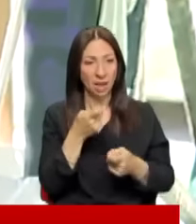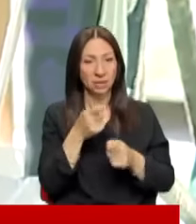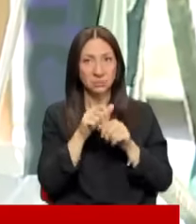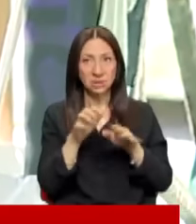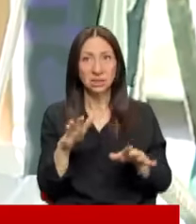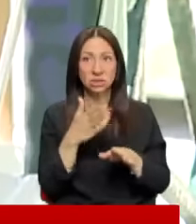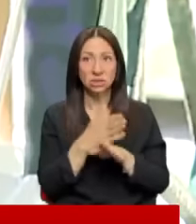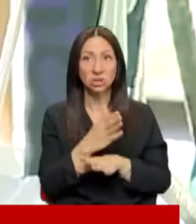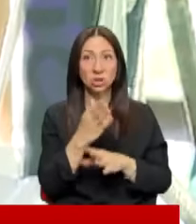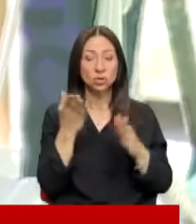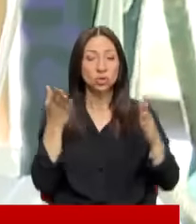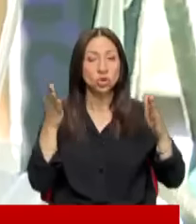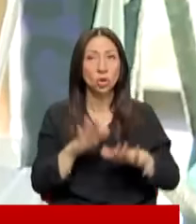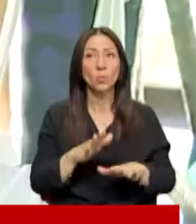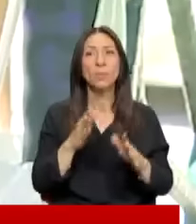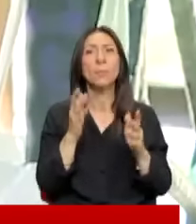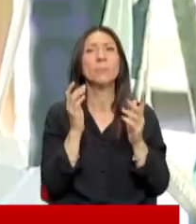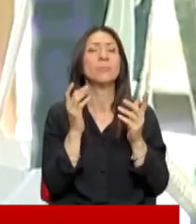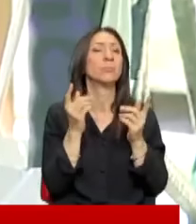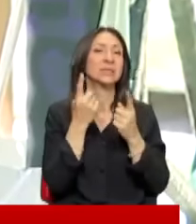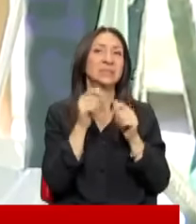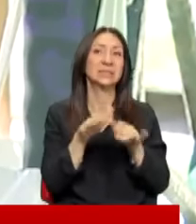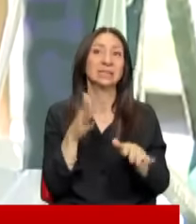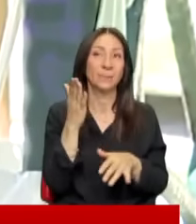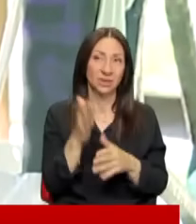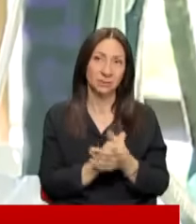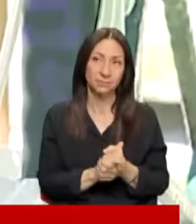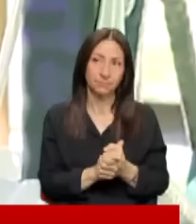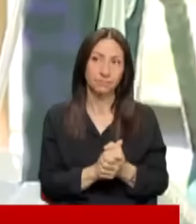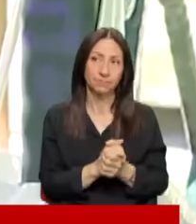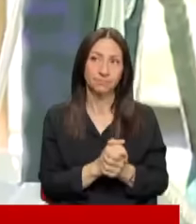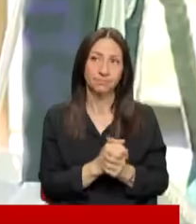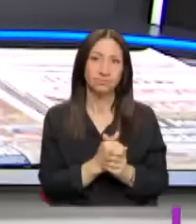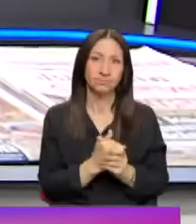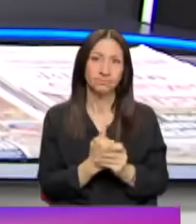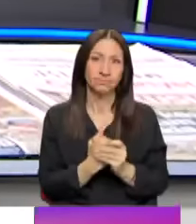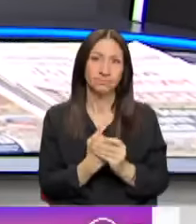sistemi gerçekten çökmeye mahkum bir sistemdir.